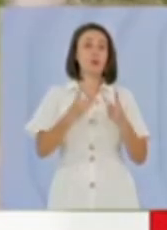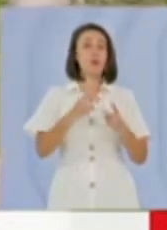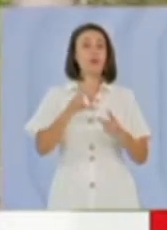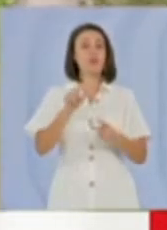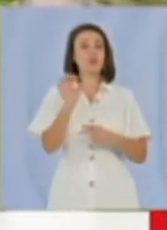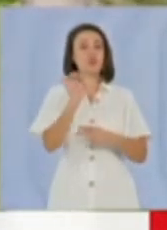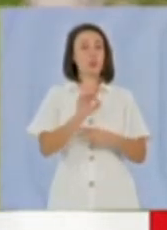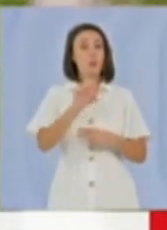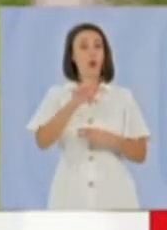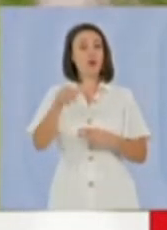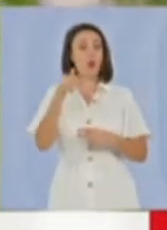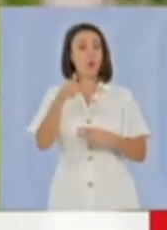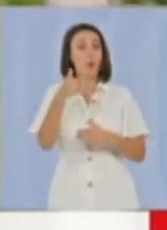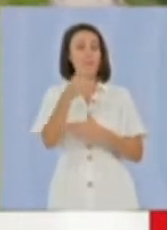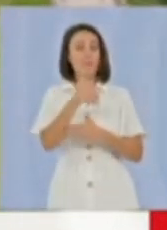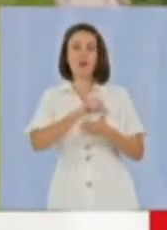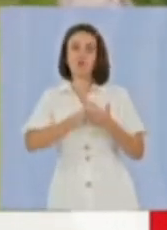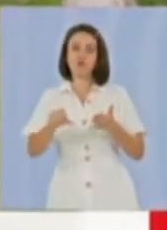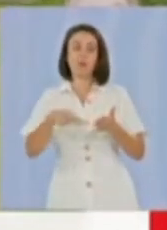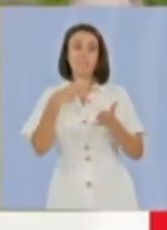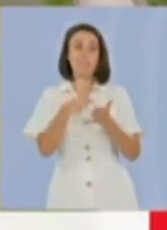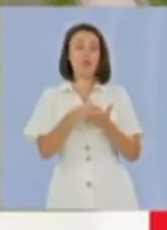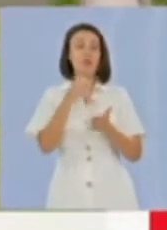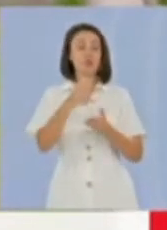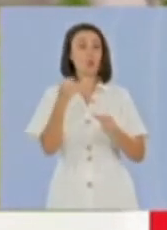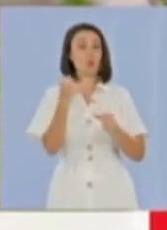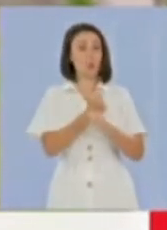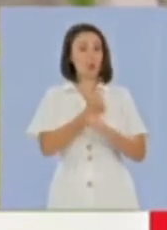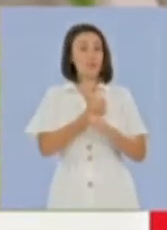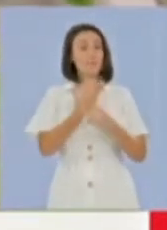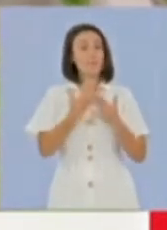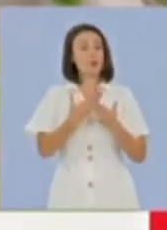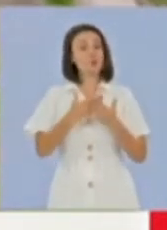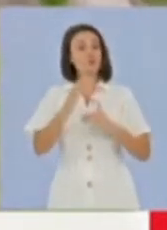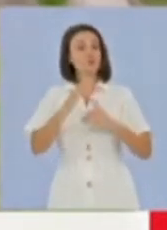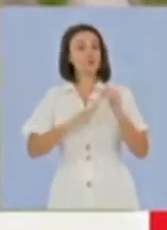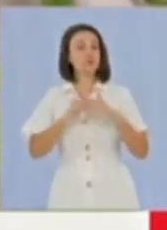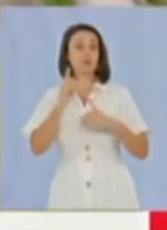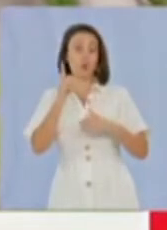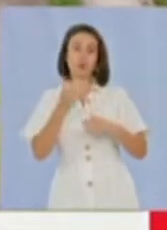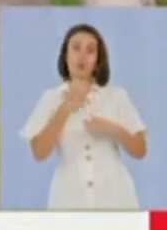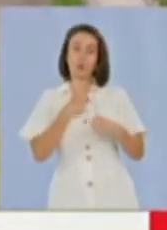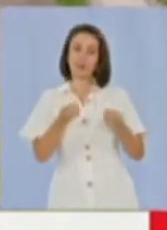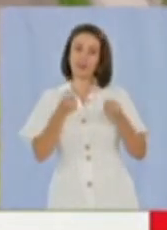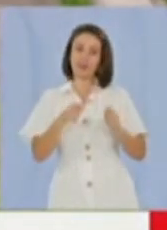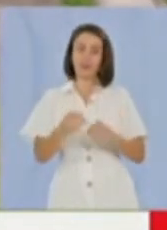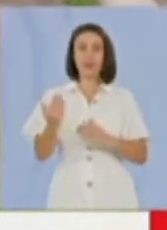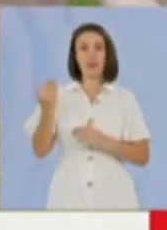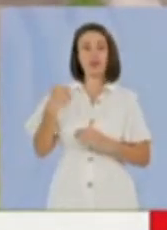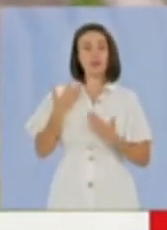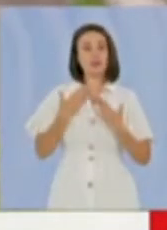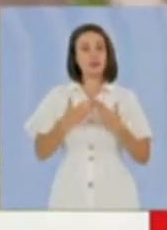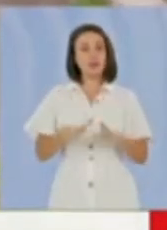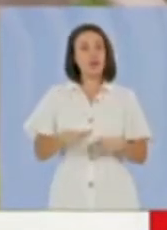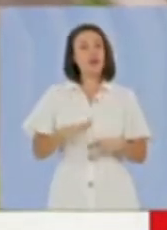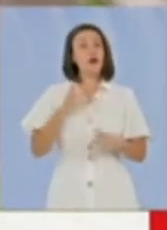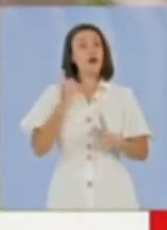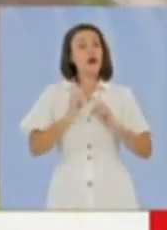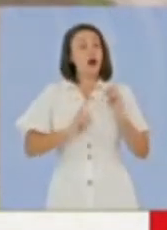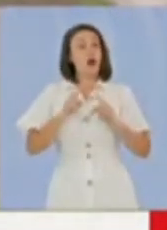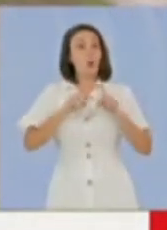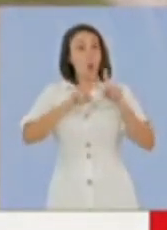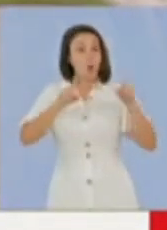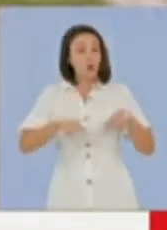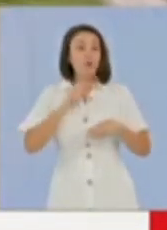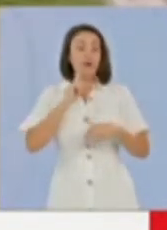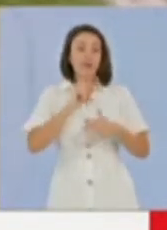de euro. Compania refuză însă plata acestor lucrări, astfel că șantierul din Bihor s-ar putea închide chiar înainte de deschidere. În cazul în care contractul